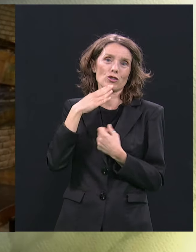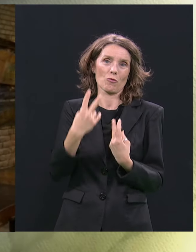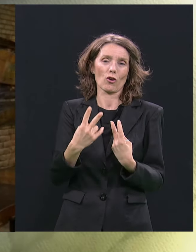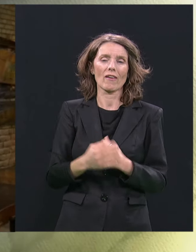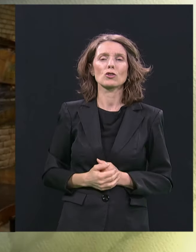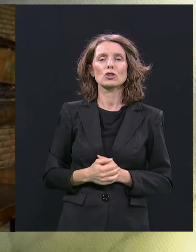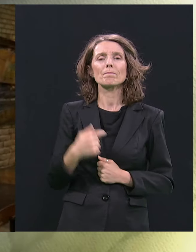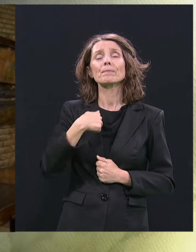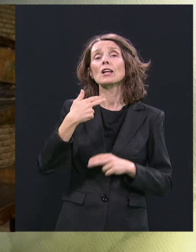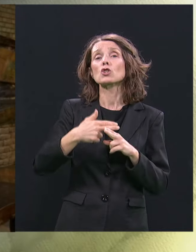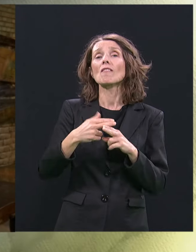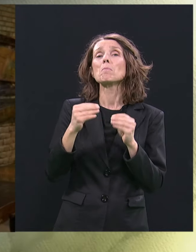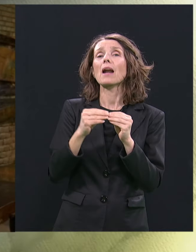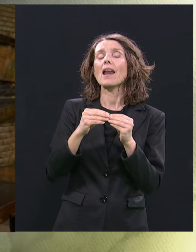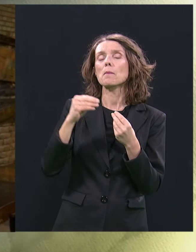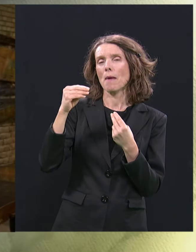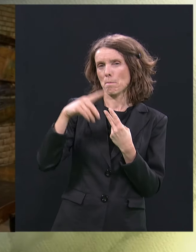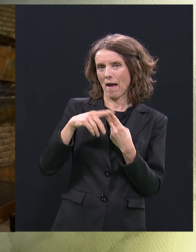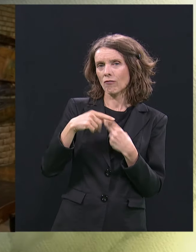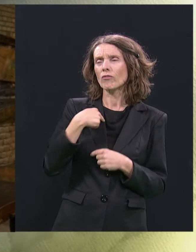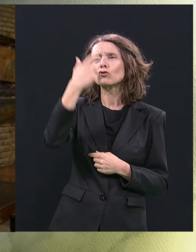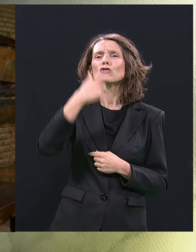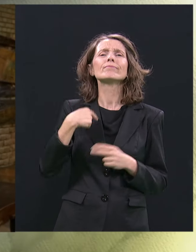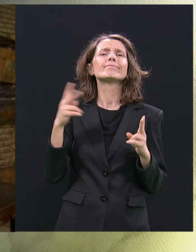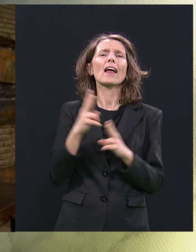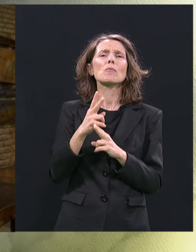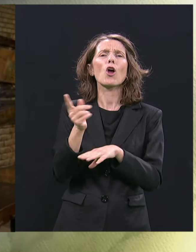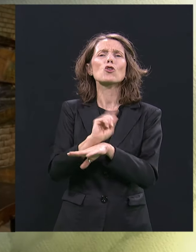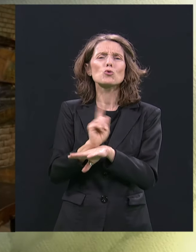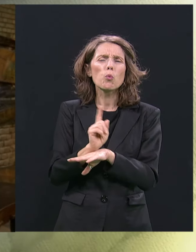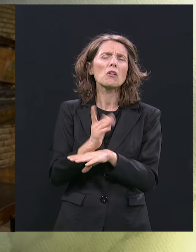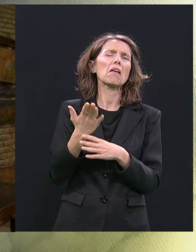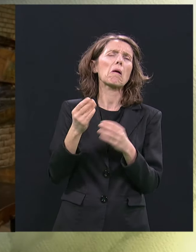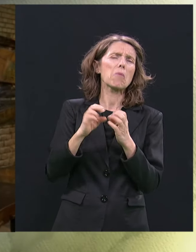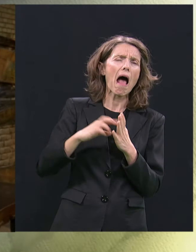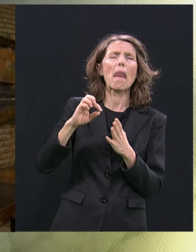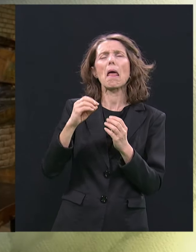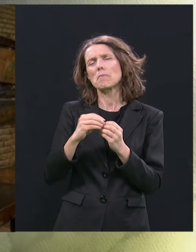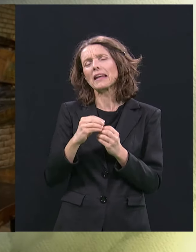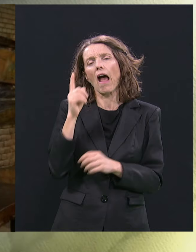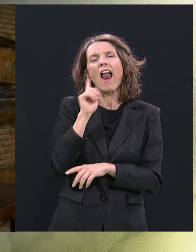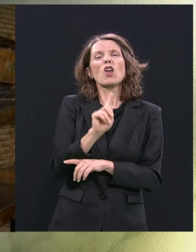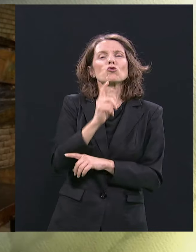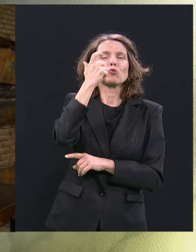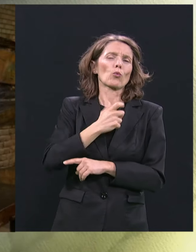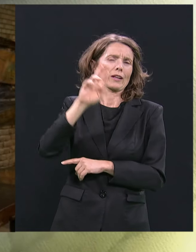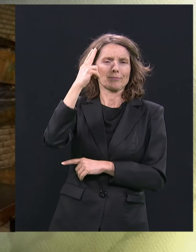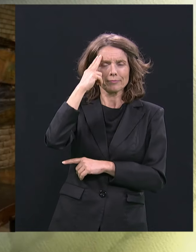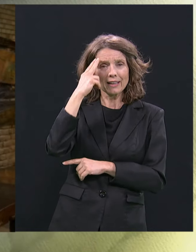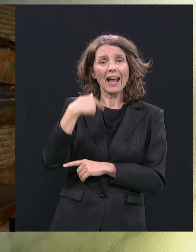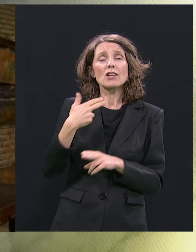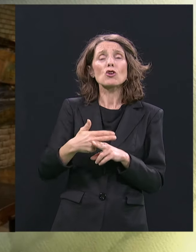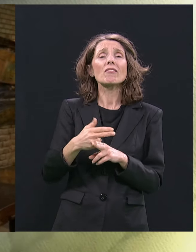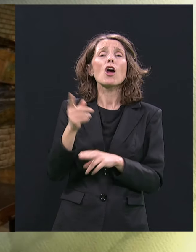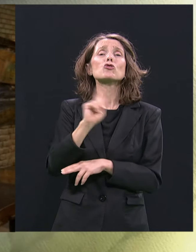Branimir Pavlović, nadimak žuti, Bane, Biki, Žutara. Od toga ide Žuta Foka. Ja sam jedan